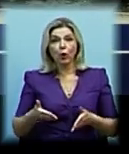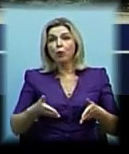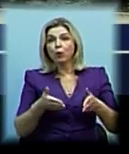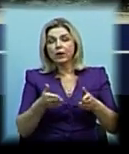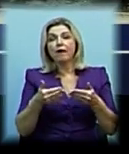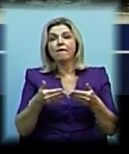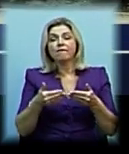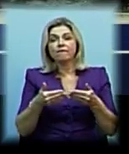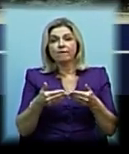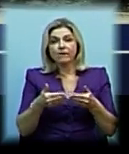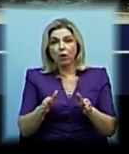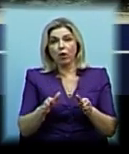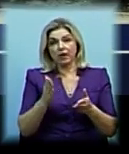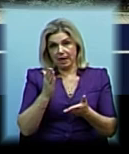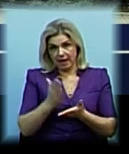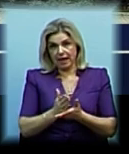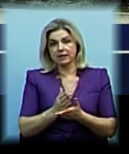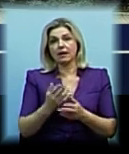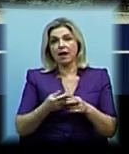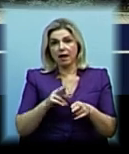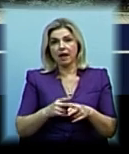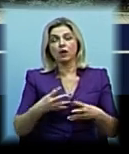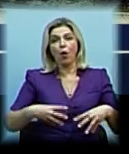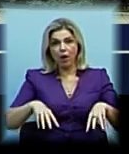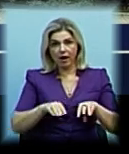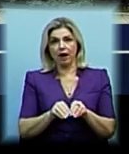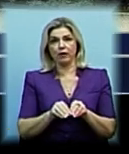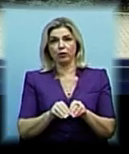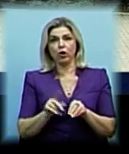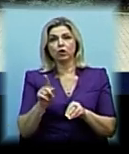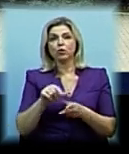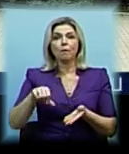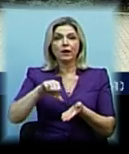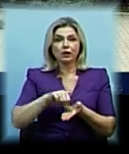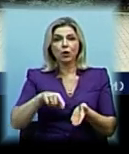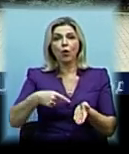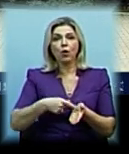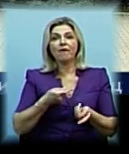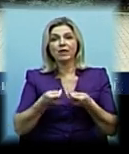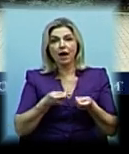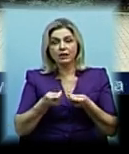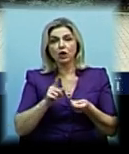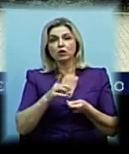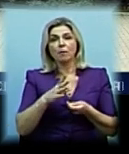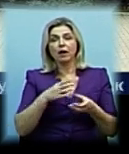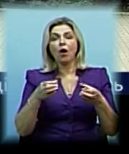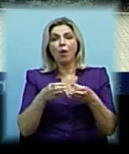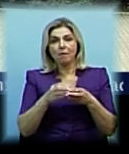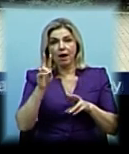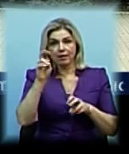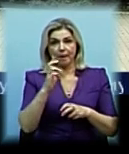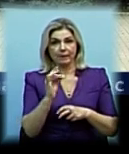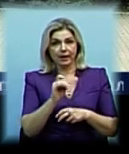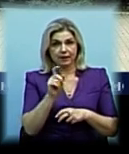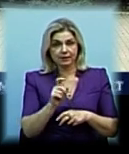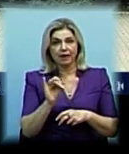цієї ситуації є тільки одні – совмісно, колегіально, щоб присутствували міські влади, щоб присутствувала компанія «Бриз».